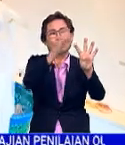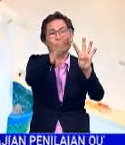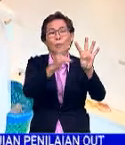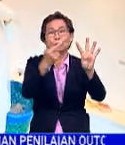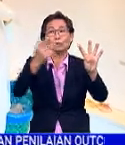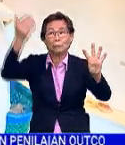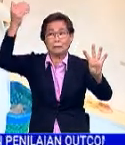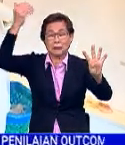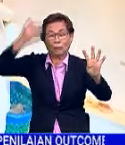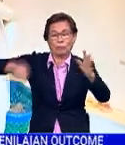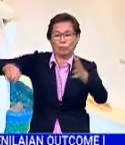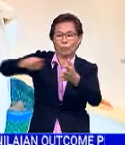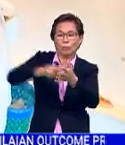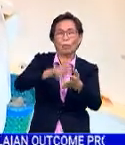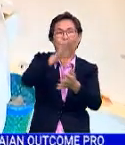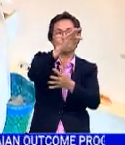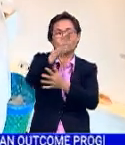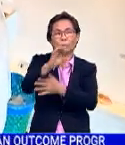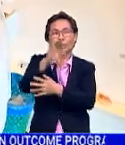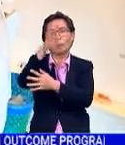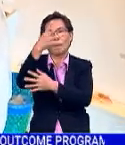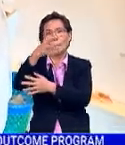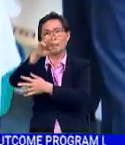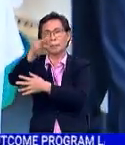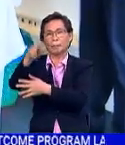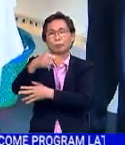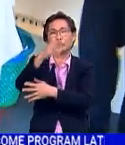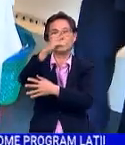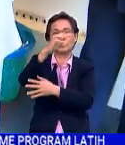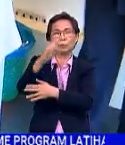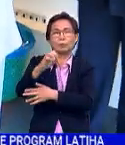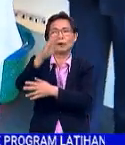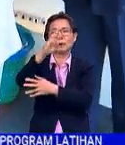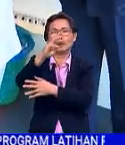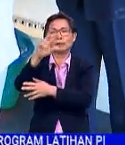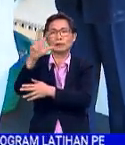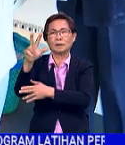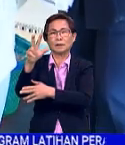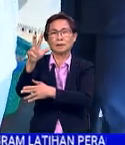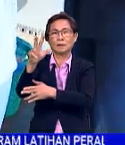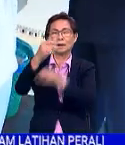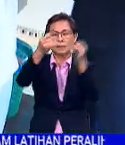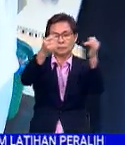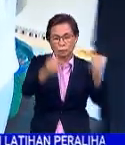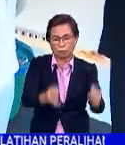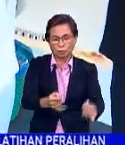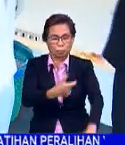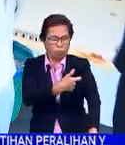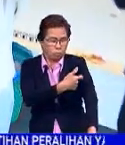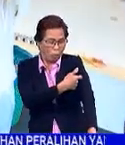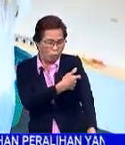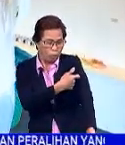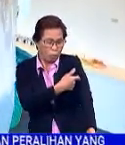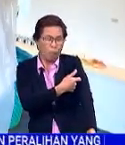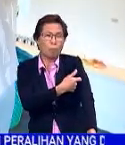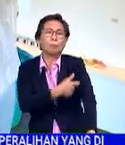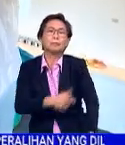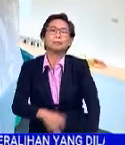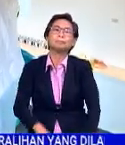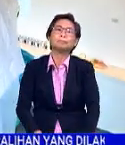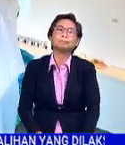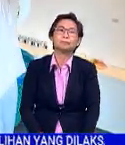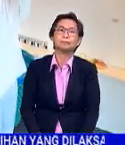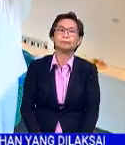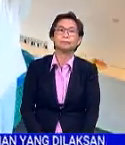lalu merekodkan 914,663 individu menerima suntikan vaksin.